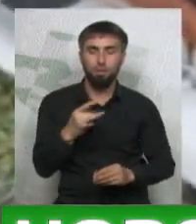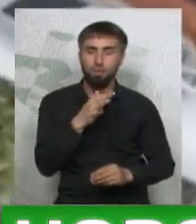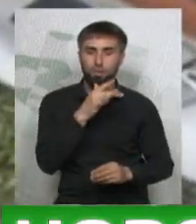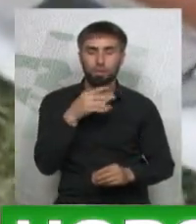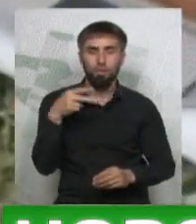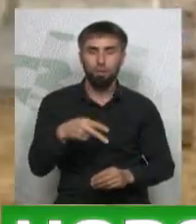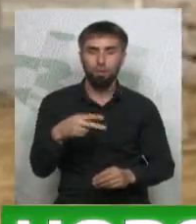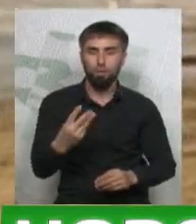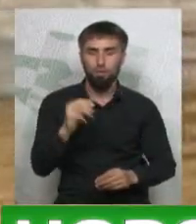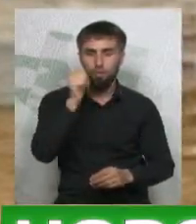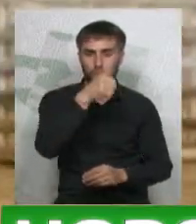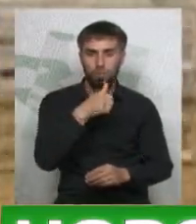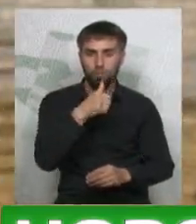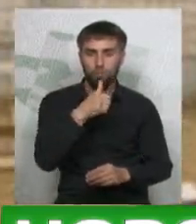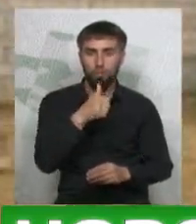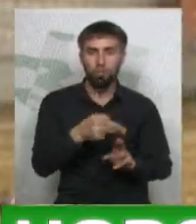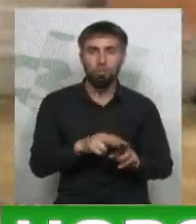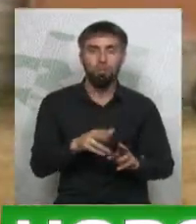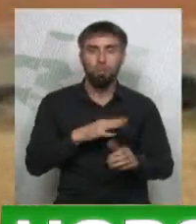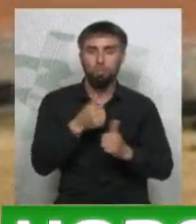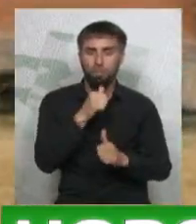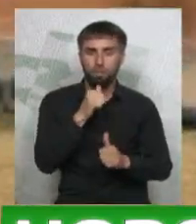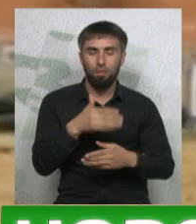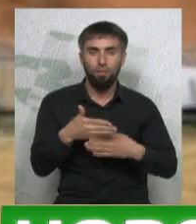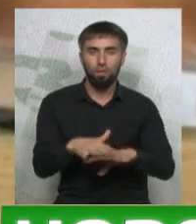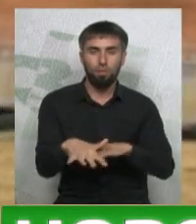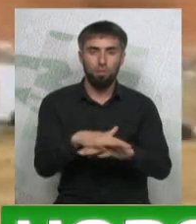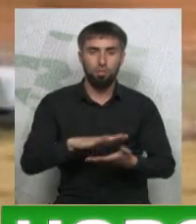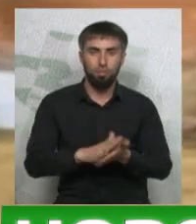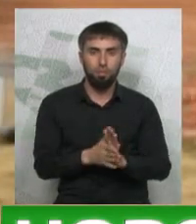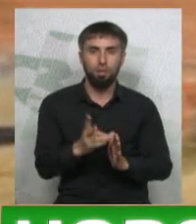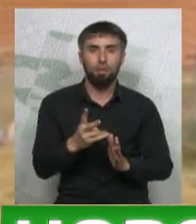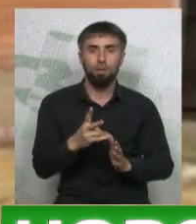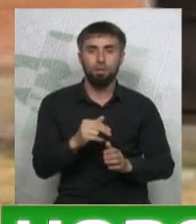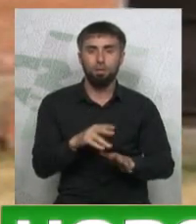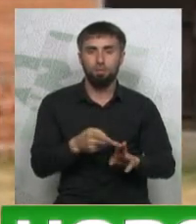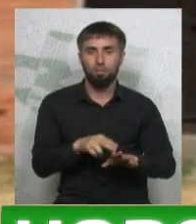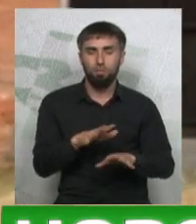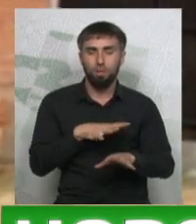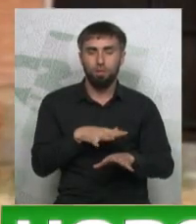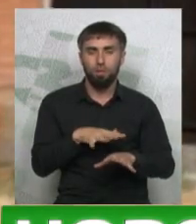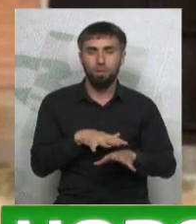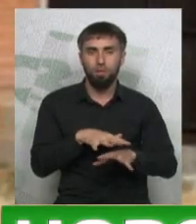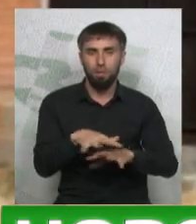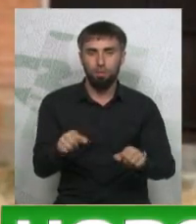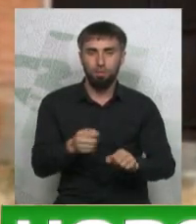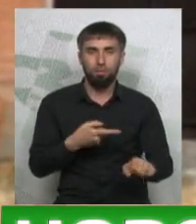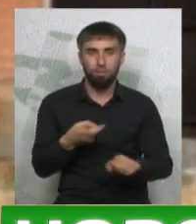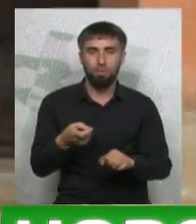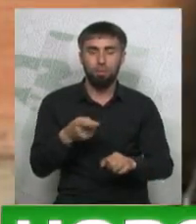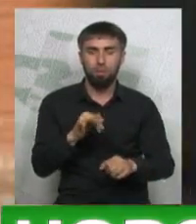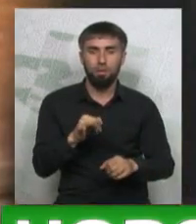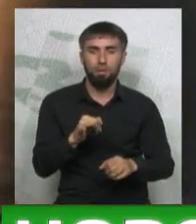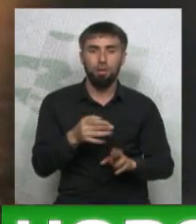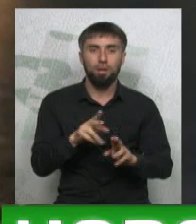в 2023 году произошла попытка дестабилизации обстановки. Нападение на сотрудников правоохранительных органов при исполнении